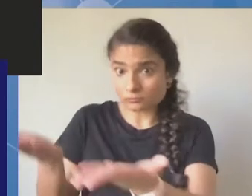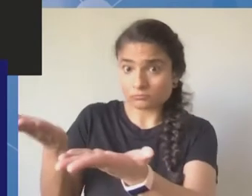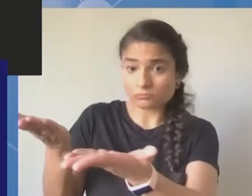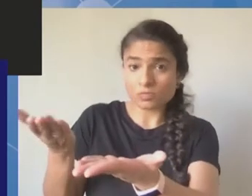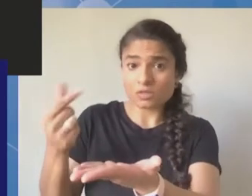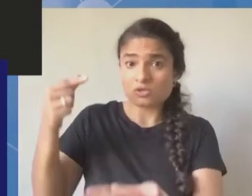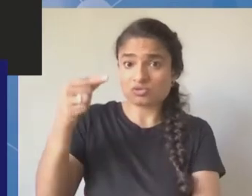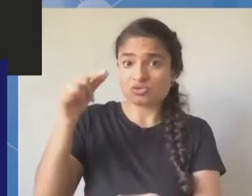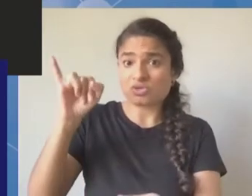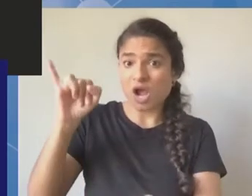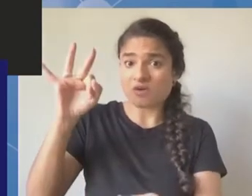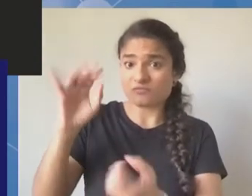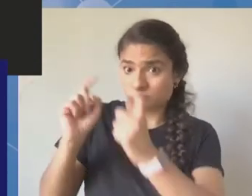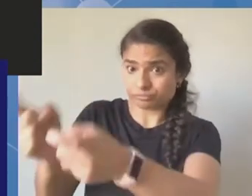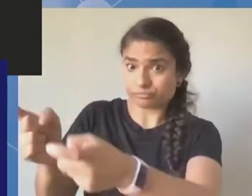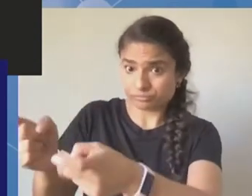在我们加纳的